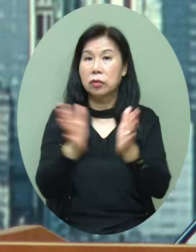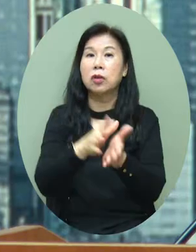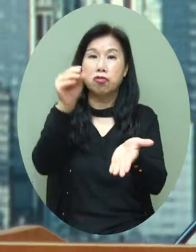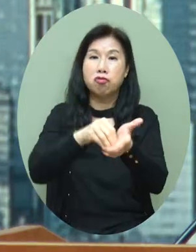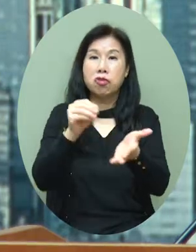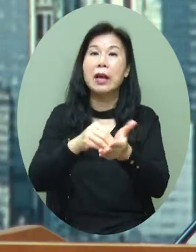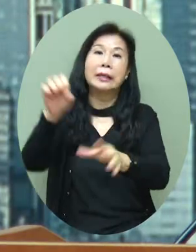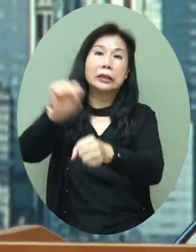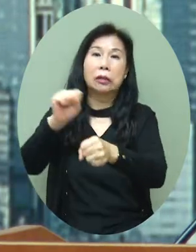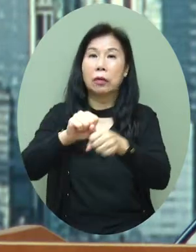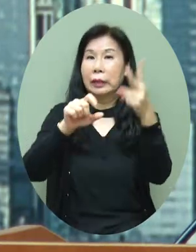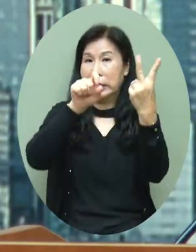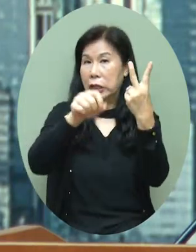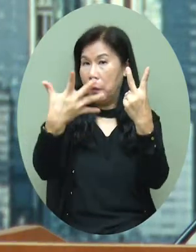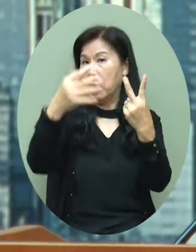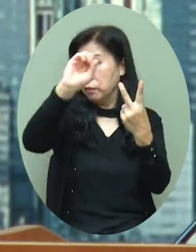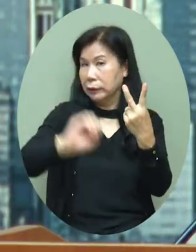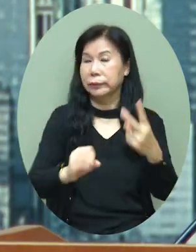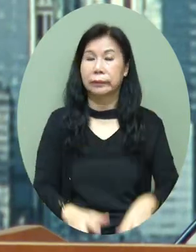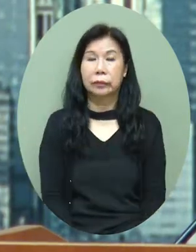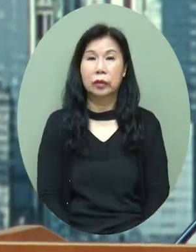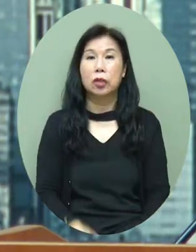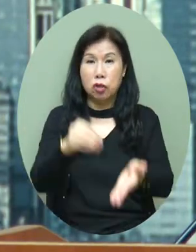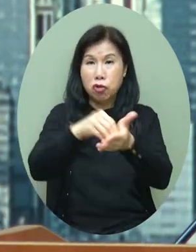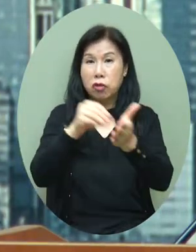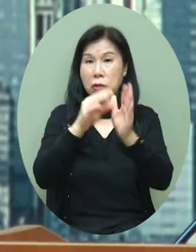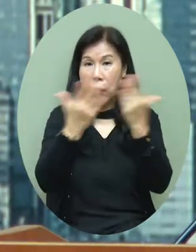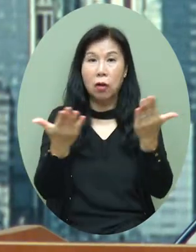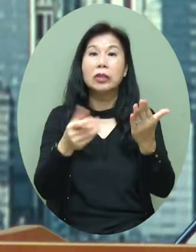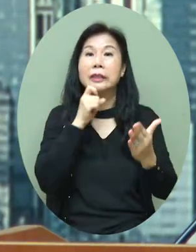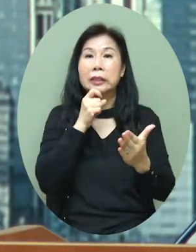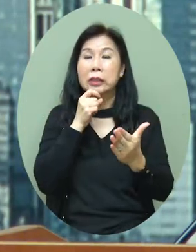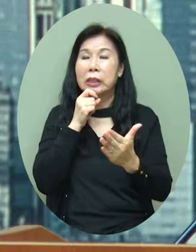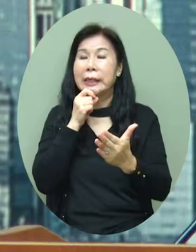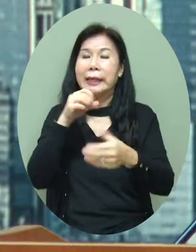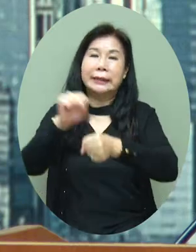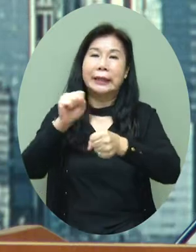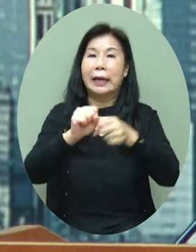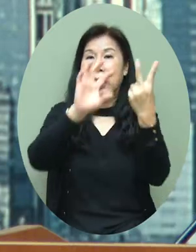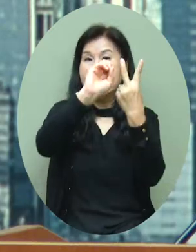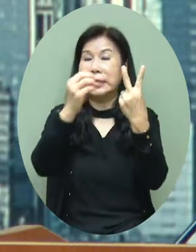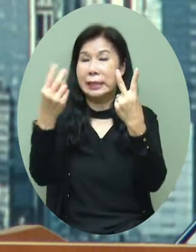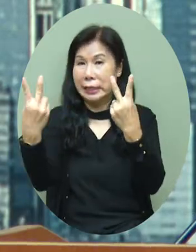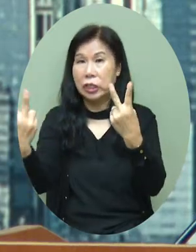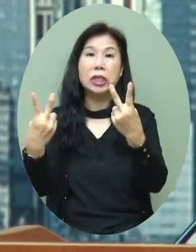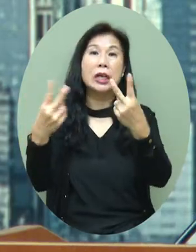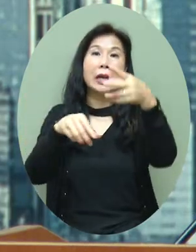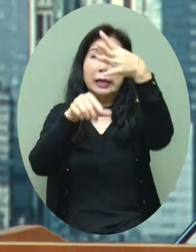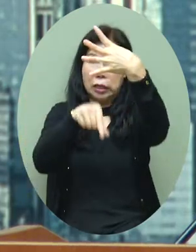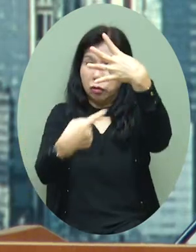調2.5%，生效日期係追溯至到2022年嘅4月1日。